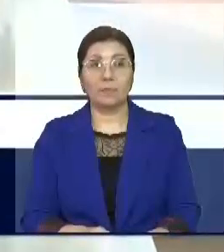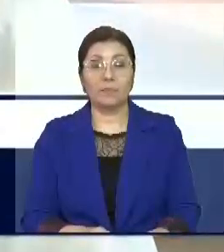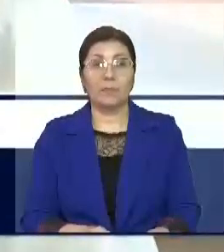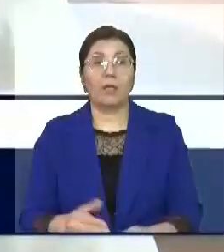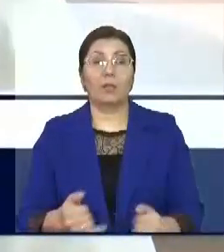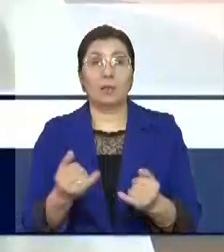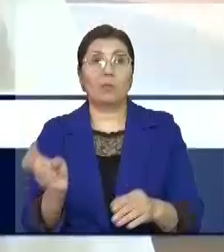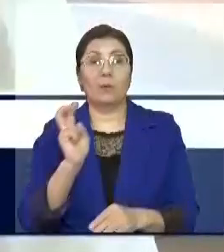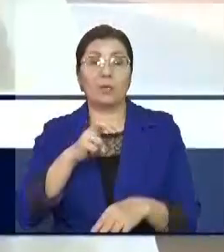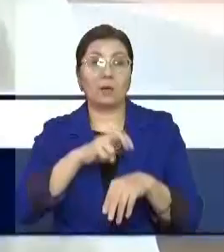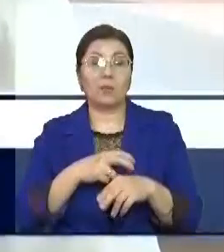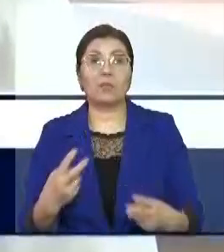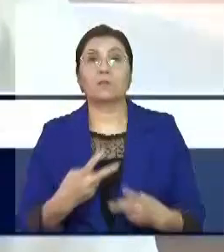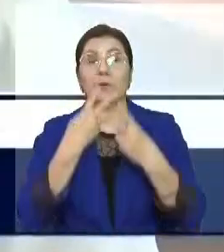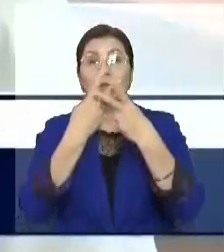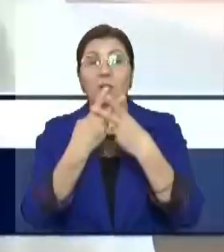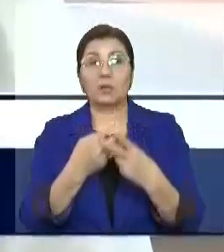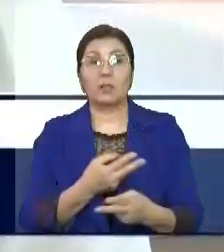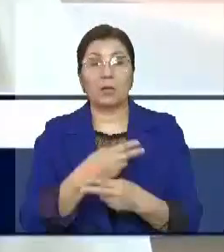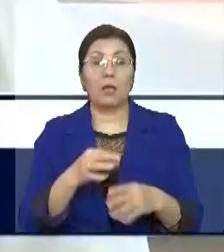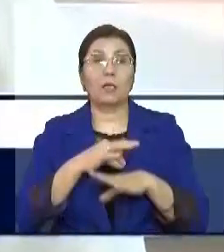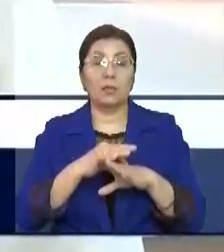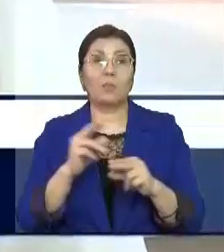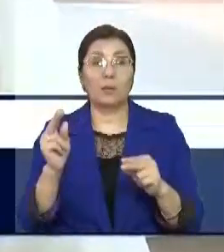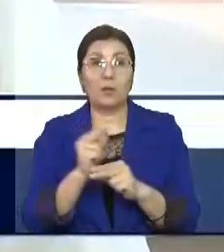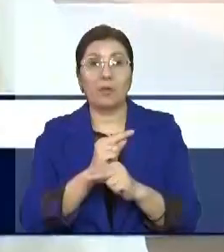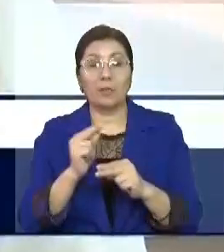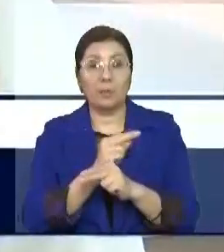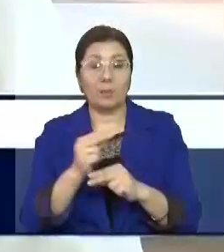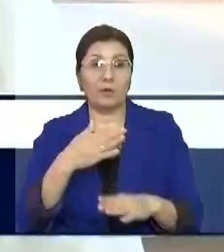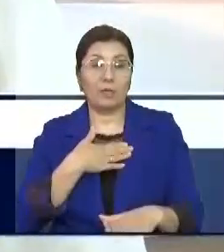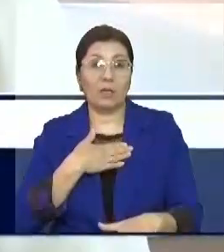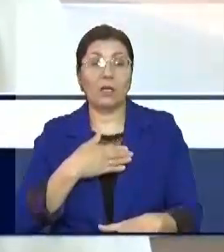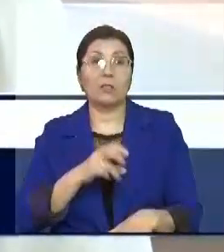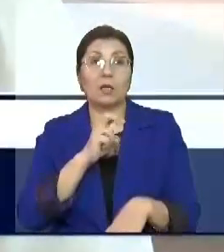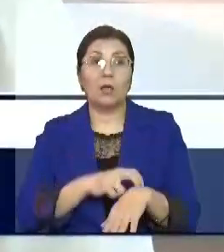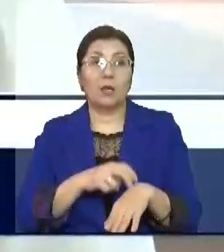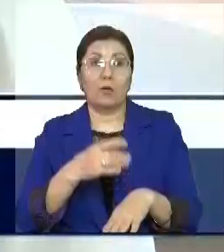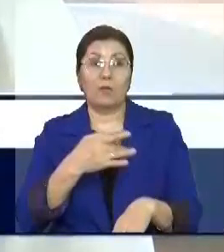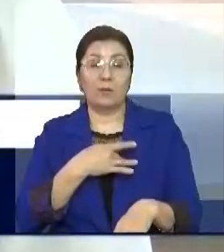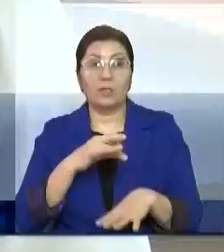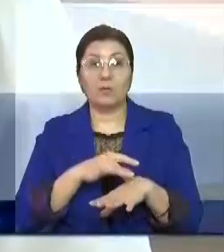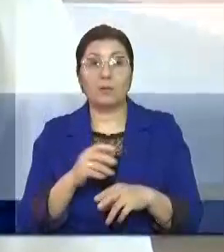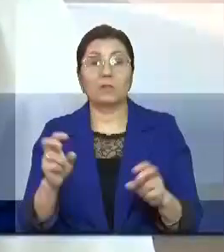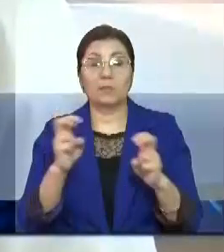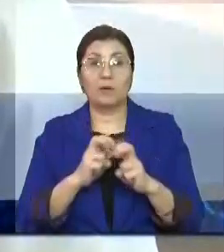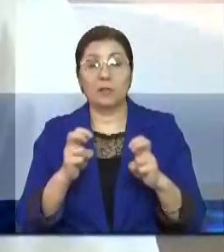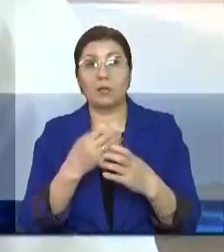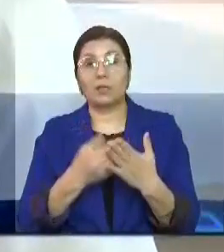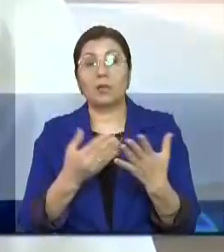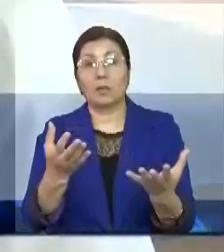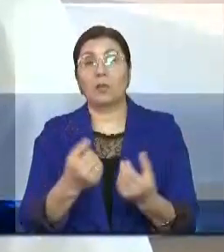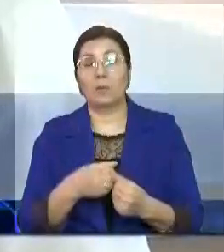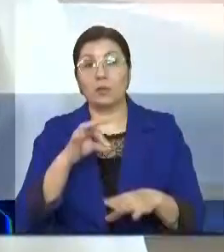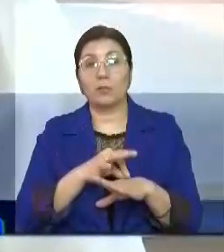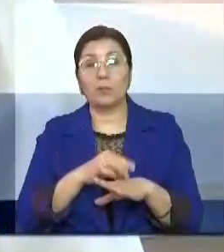Нам приехали специалисты из Астаны. Они провели мастер-класс для наших врачей-кардиологов. На нем обследование и консультацию получили